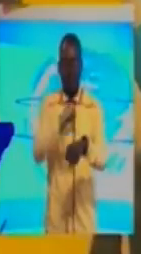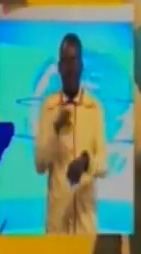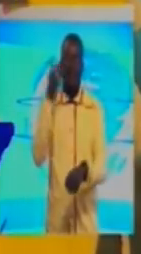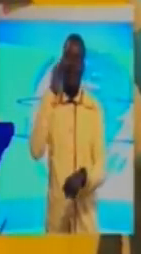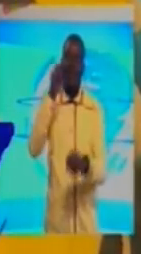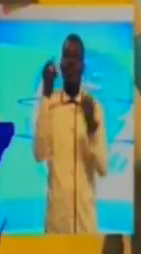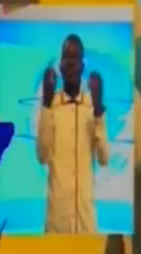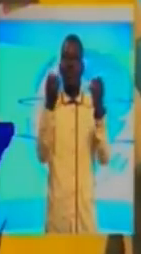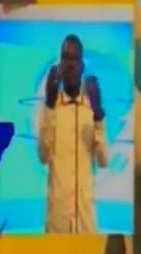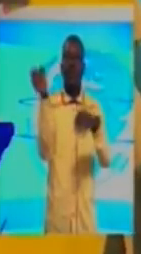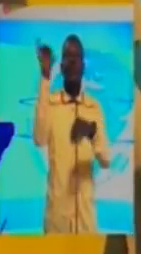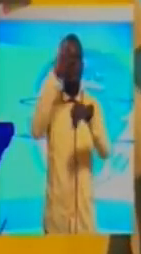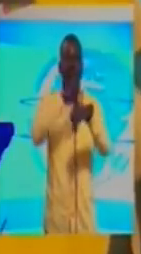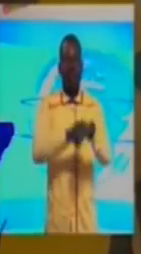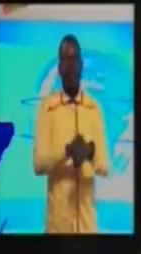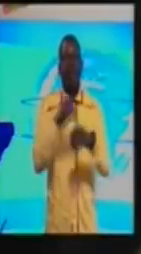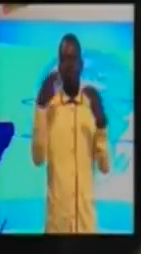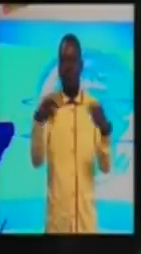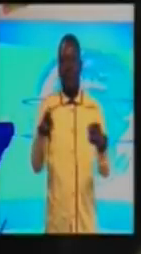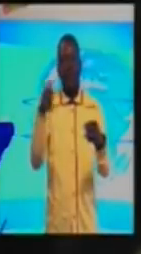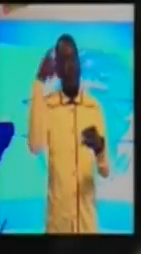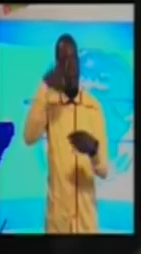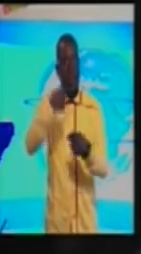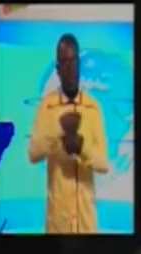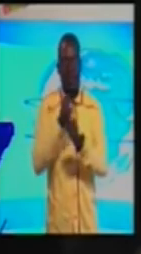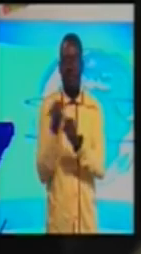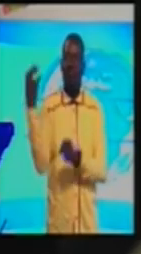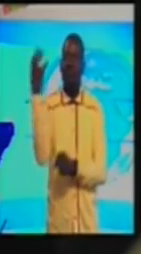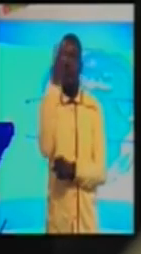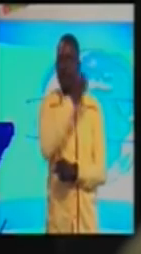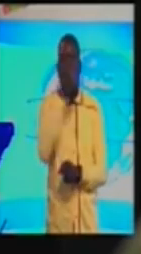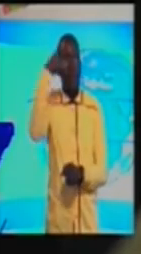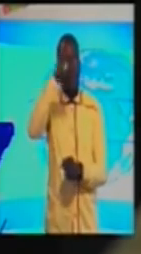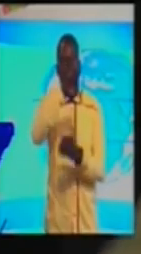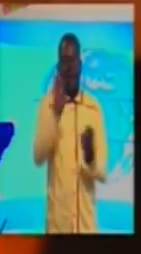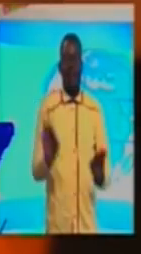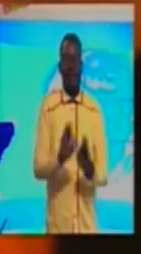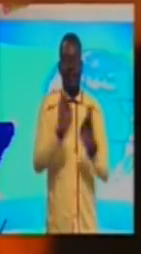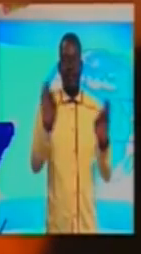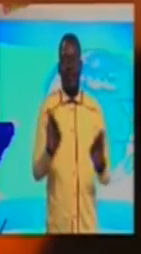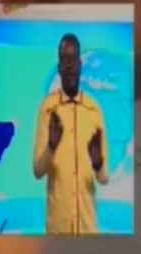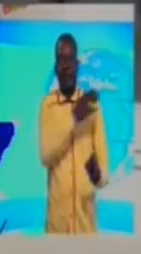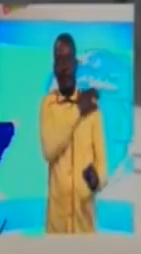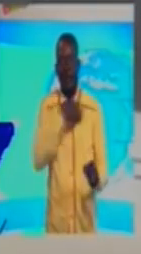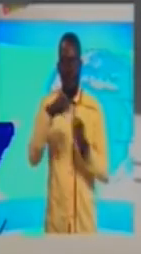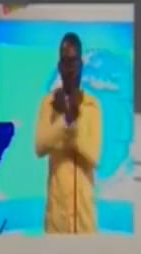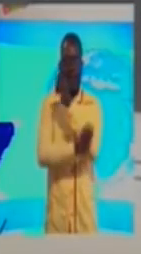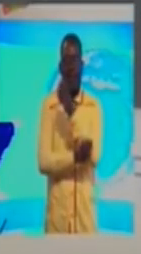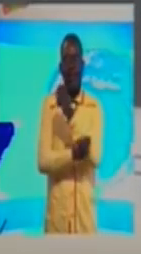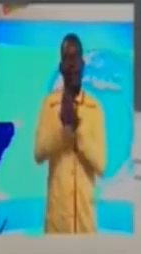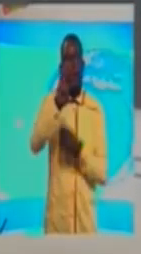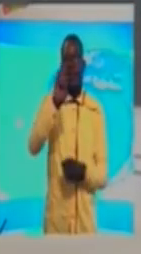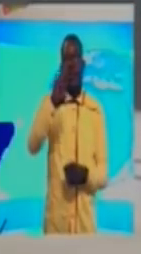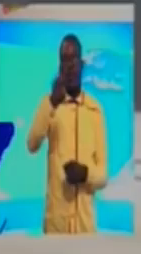ces femmes qui investissent les marchés des parures pour se faire belle pour la circonstance. Et puis à l'étranger, c'est à Beyrouth